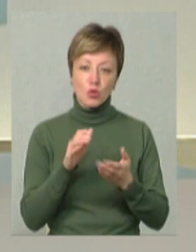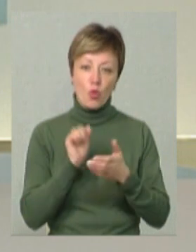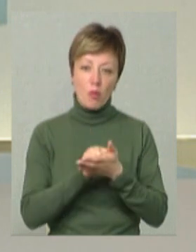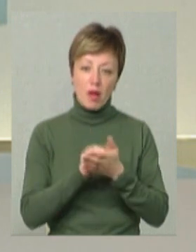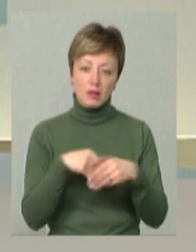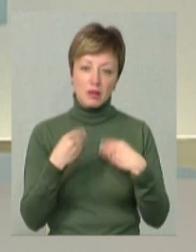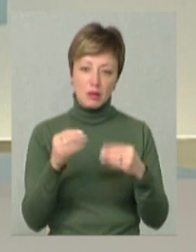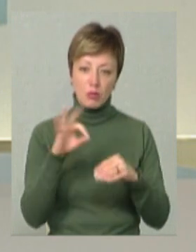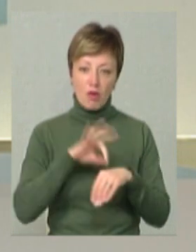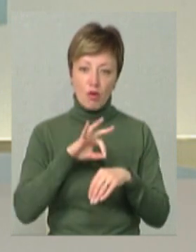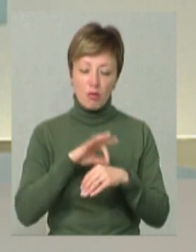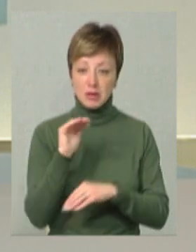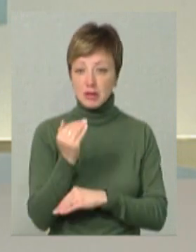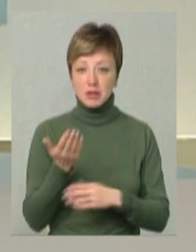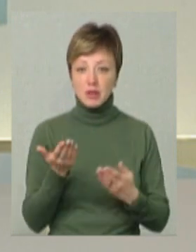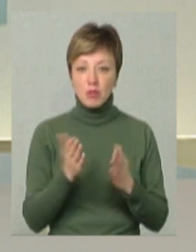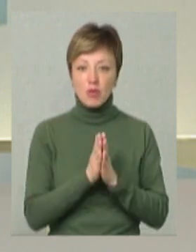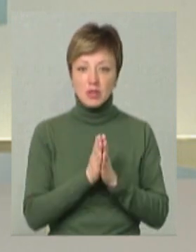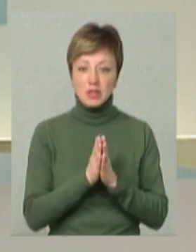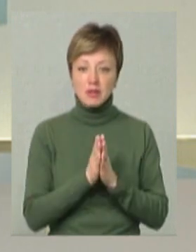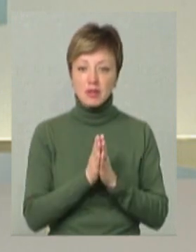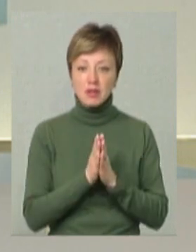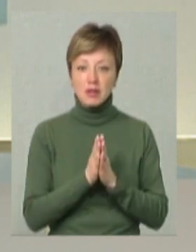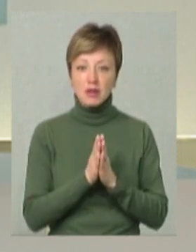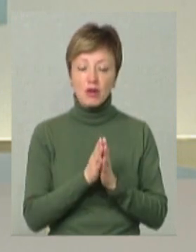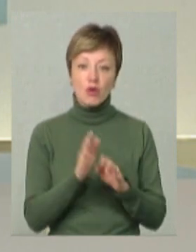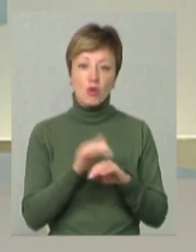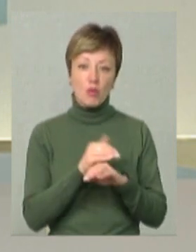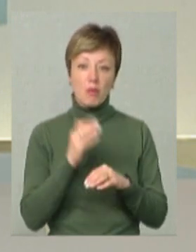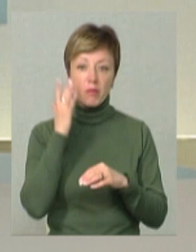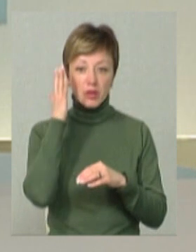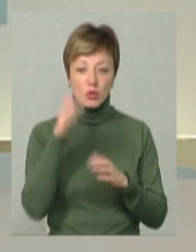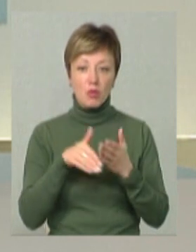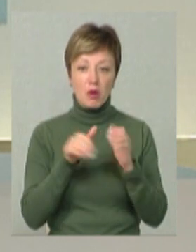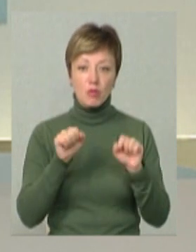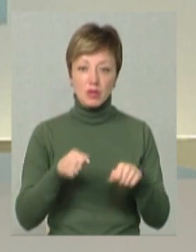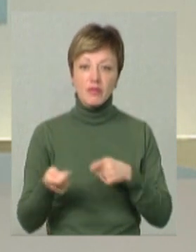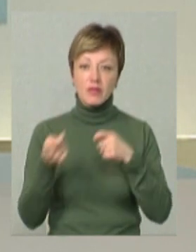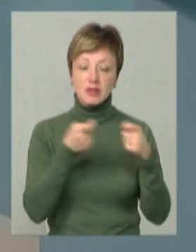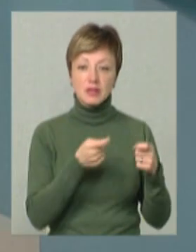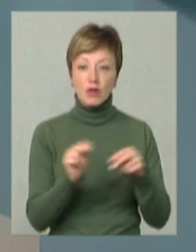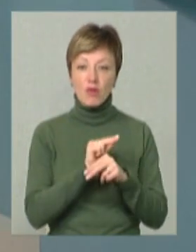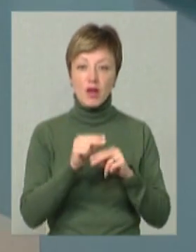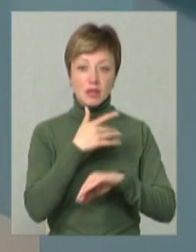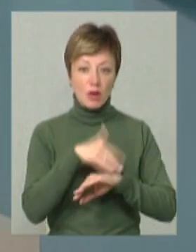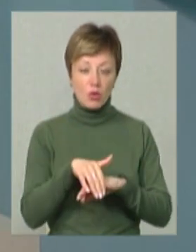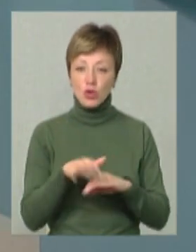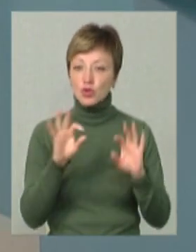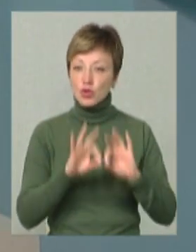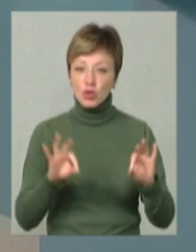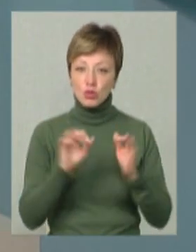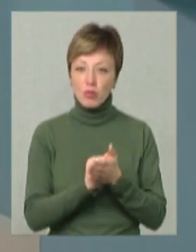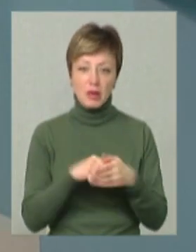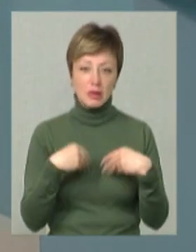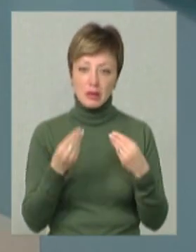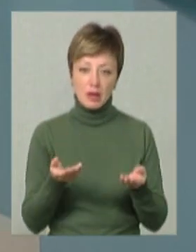документи надати про хворобу дитину. Ну, вони попросили це навіть з такою доброю метою, тому що мали можливість вивезти дитину на лікування за кордон. Але жодних